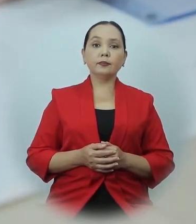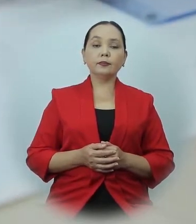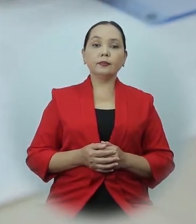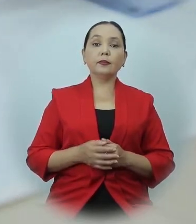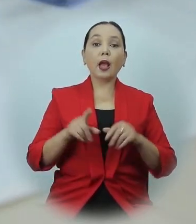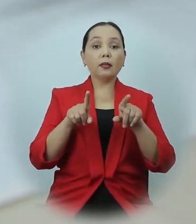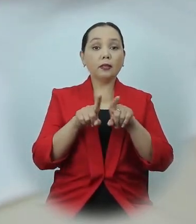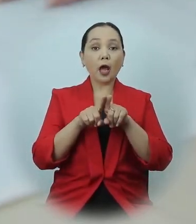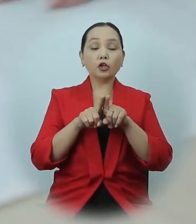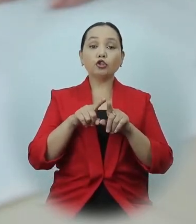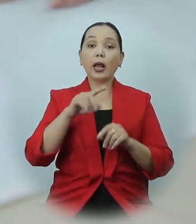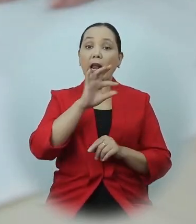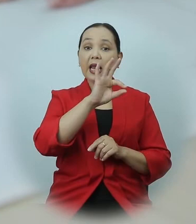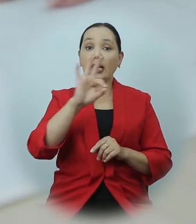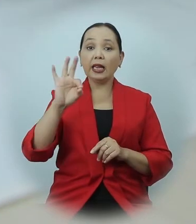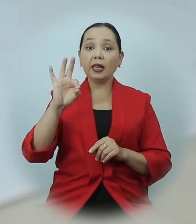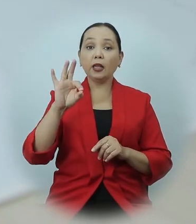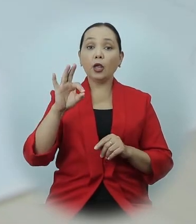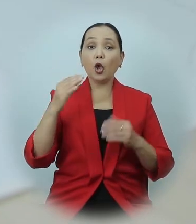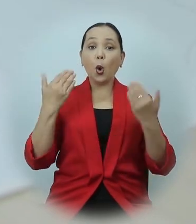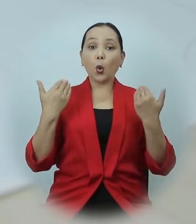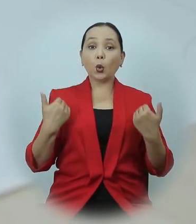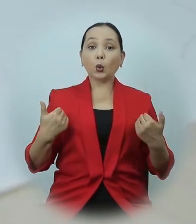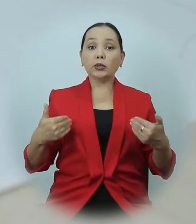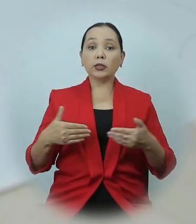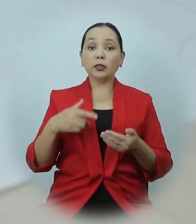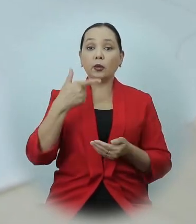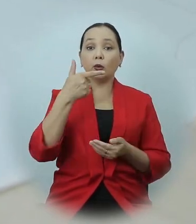А также линию груди.